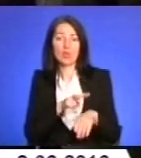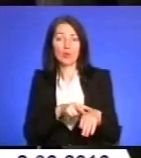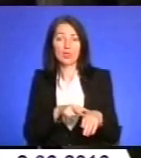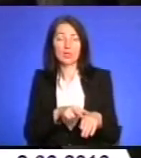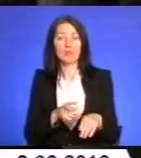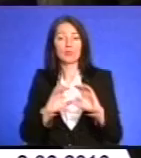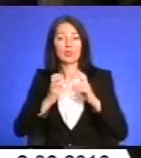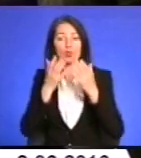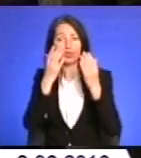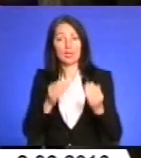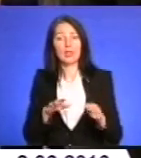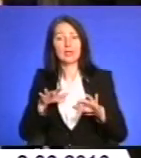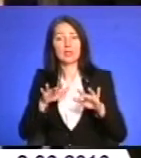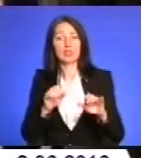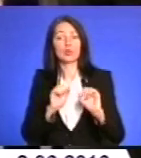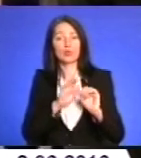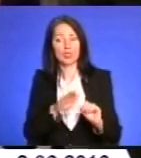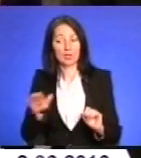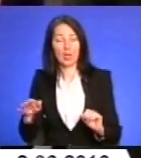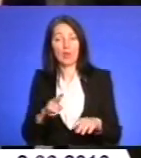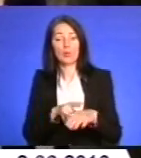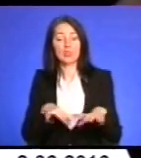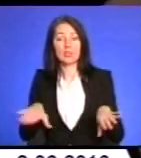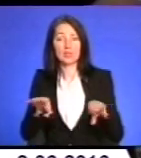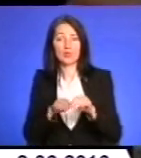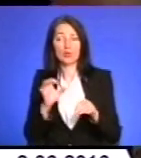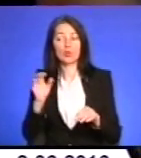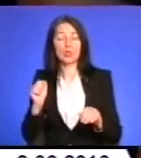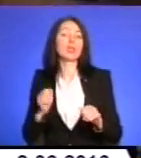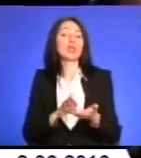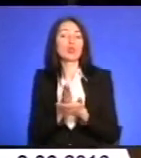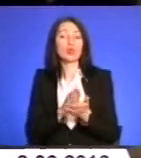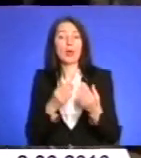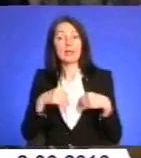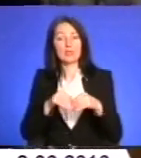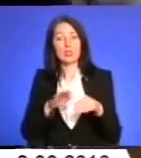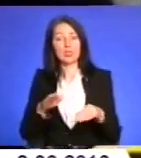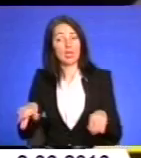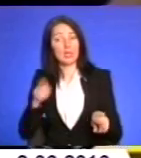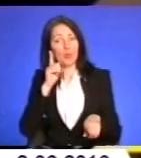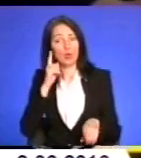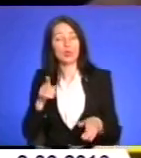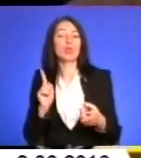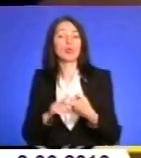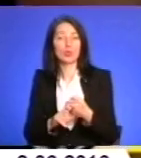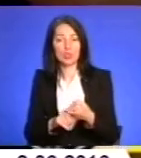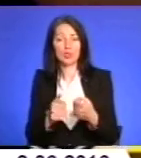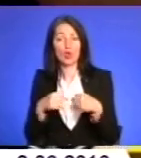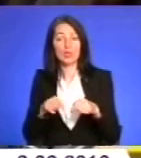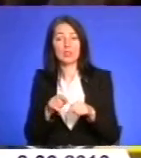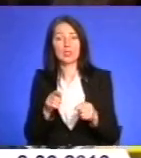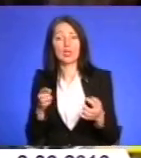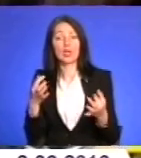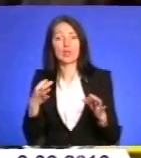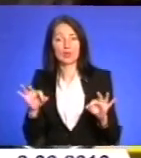У Міжнародний день захисту дітей поліцейські спільно з соціальною службою сім'ї, дітей та молоді долучилися до організації дозвілля дітей краю. Святкові